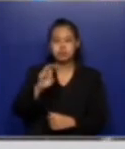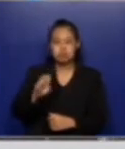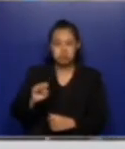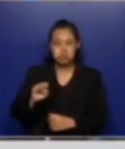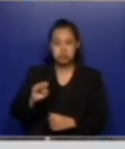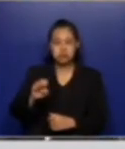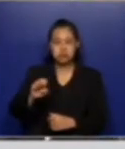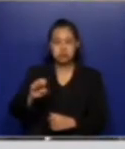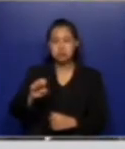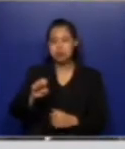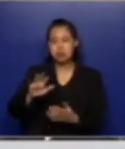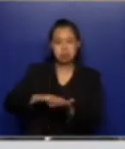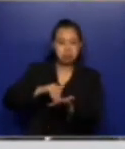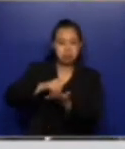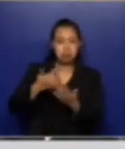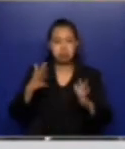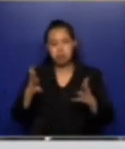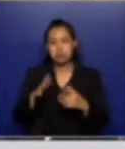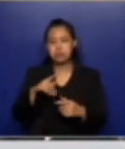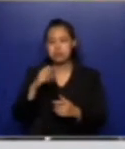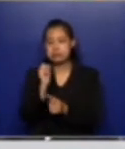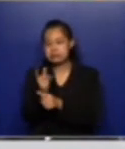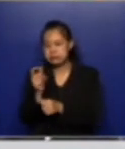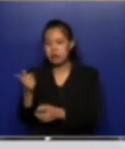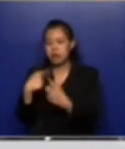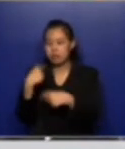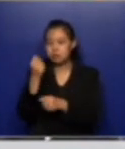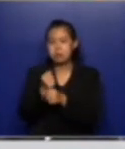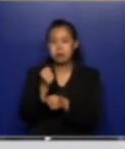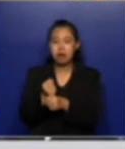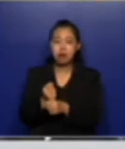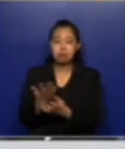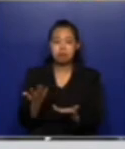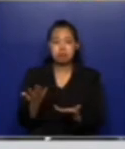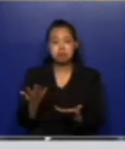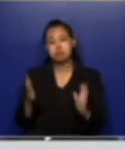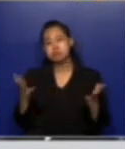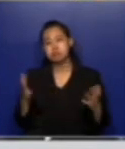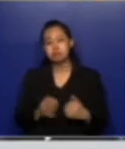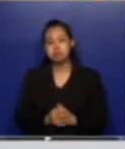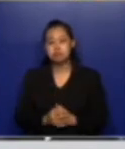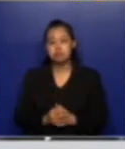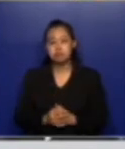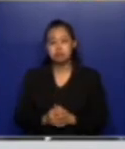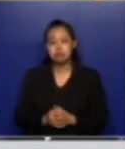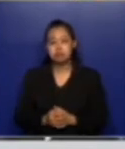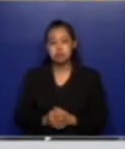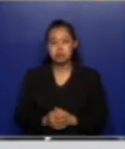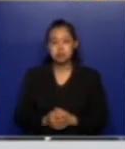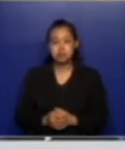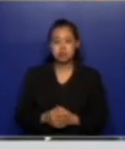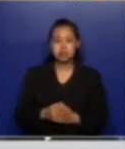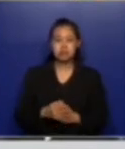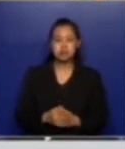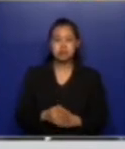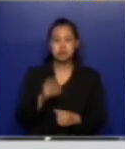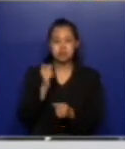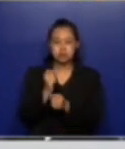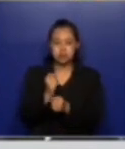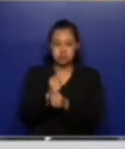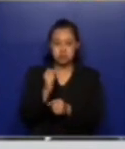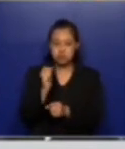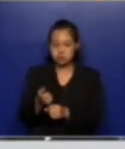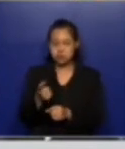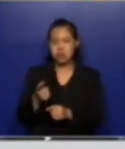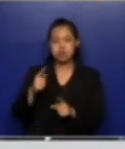รอครับถ้าเขาสามารถจ้างงานมีลูกจ้างลูกจ้างก็จะมีรายได้15,000 20,000